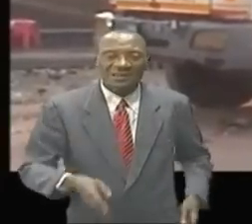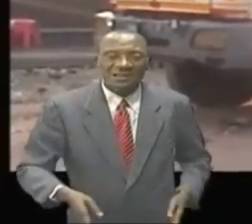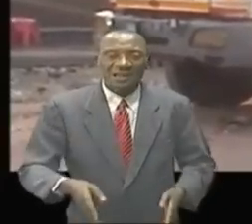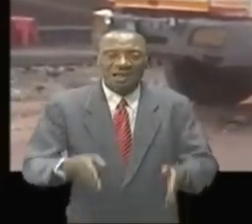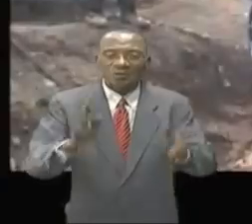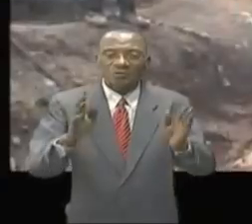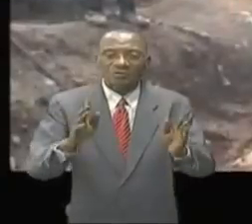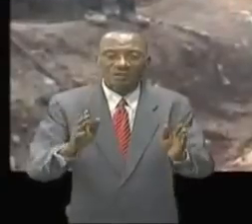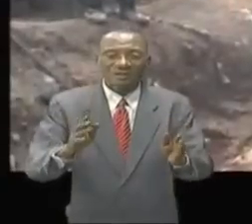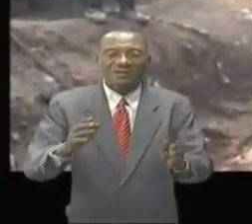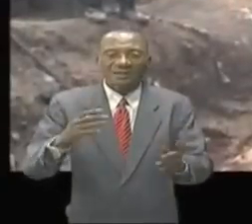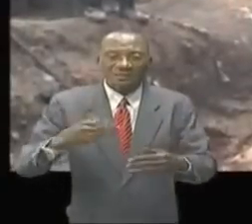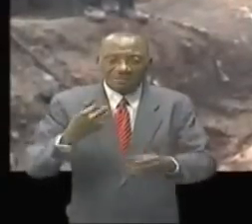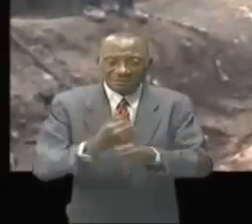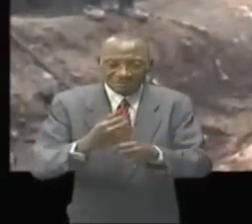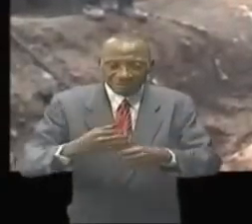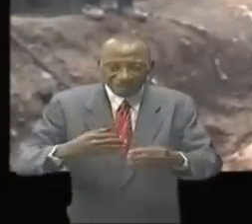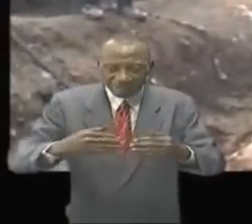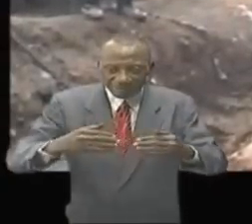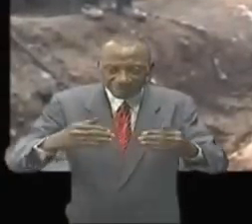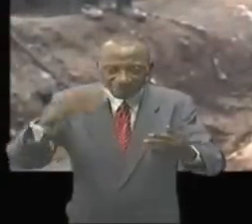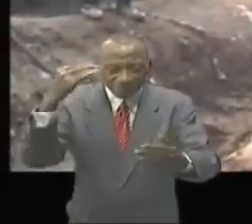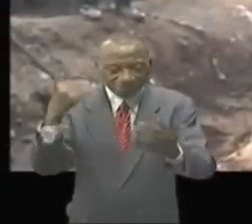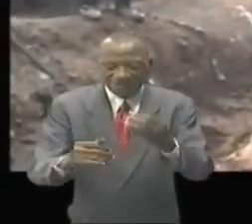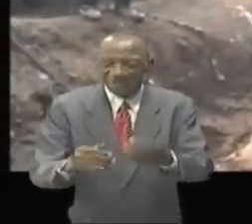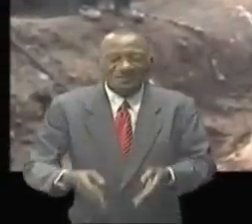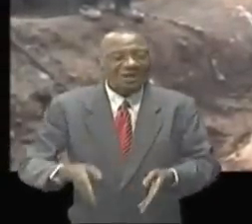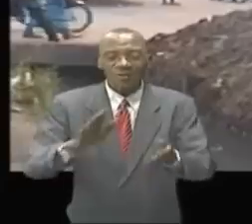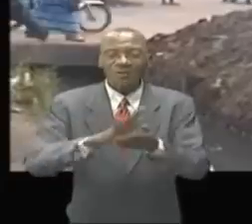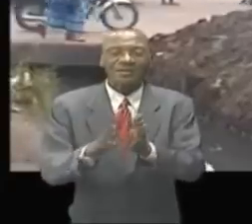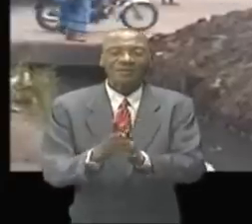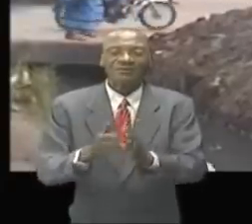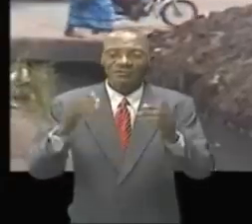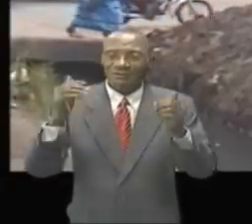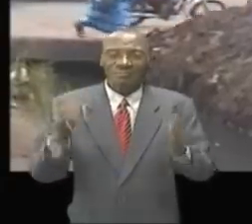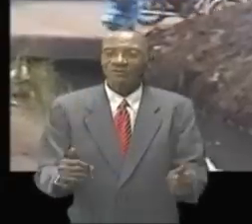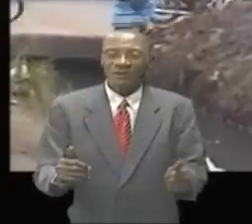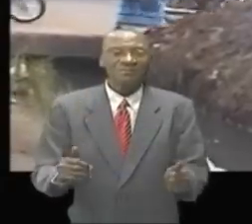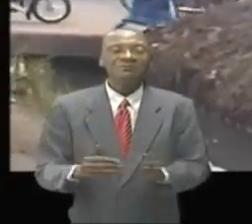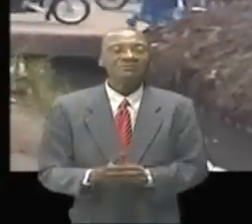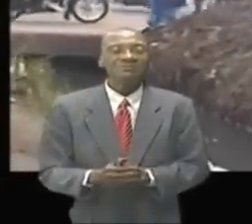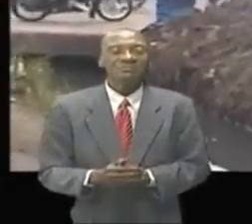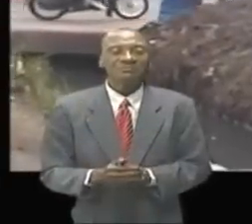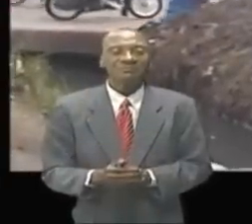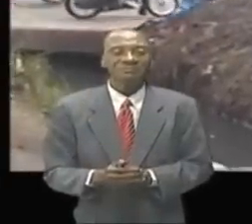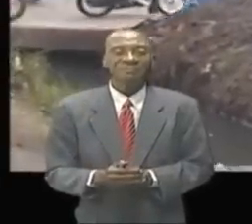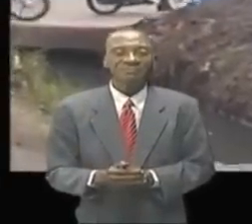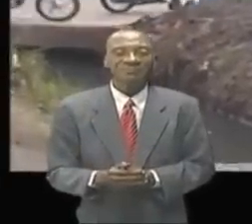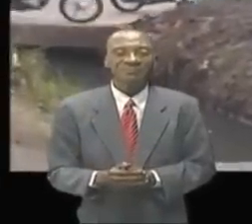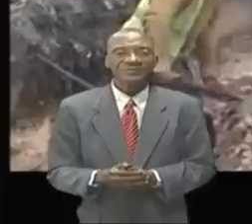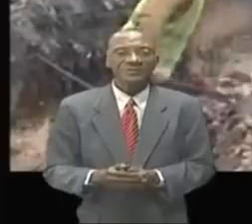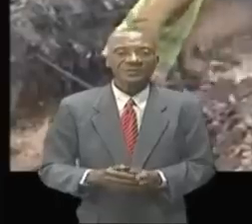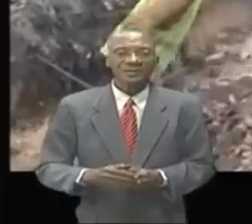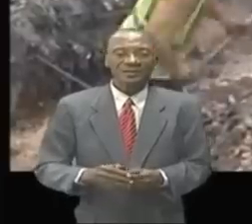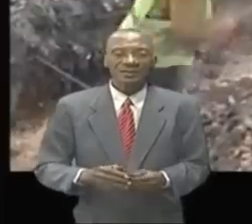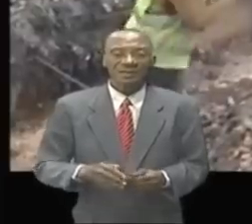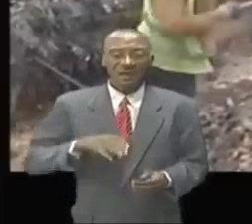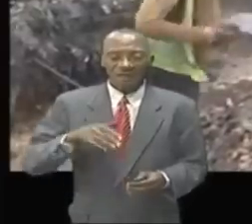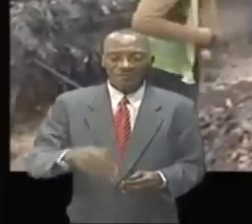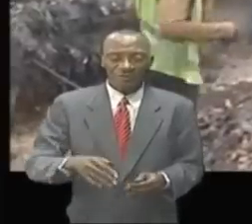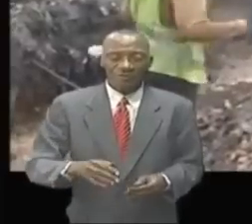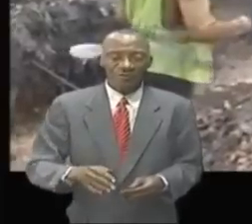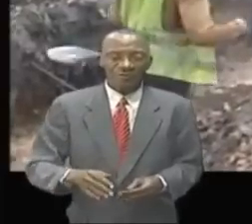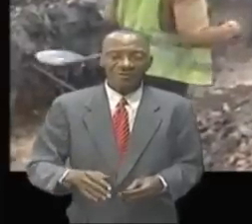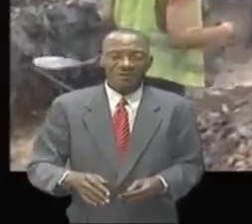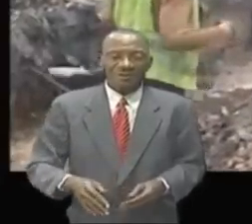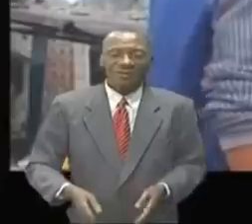souple. Jusqu'à quand dureront ces travaux de construction sur ces tronçons compris entre l'avenue Kassavubu et l'avenue Ngiringiri